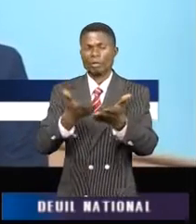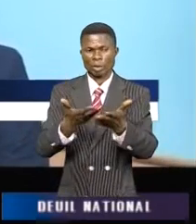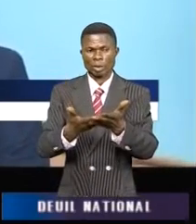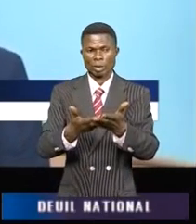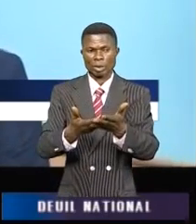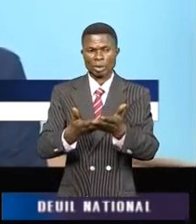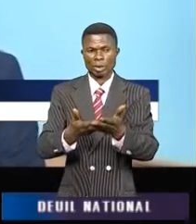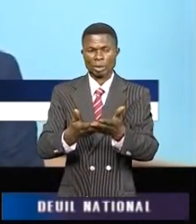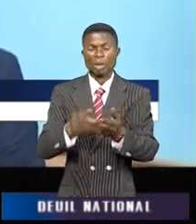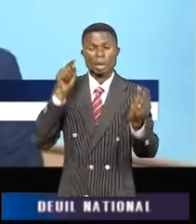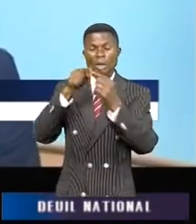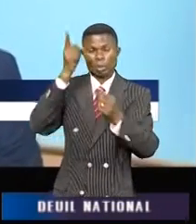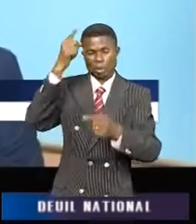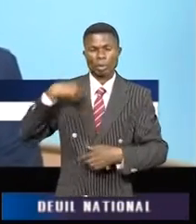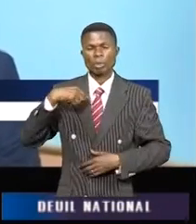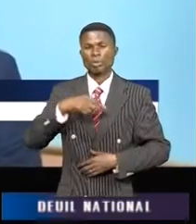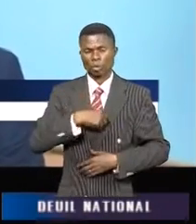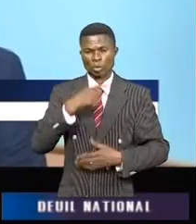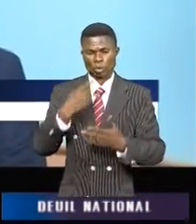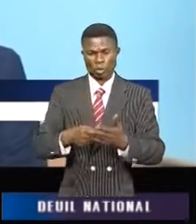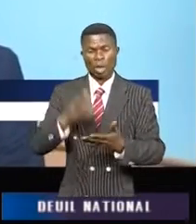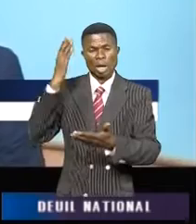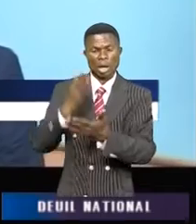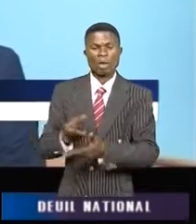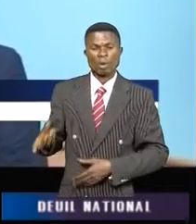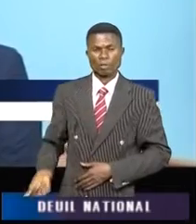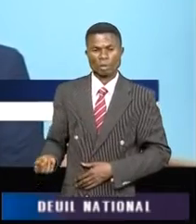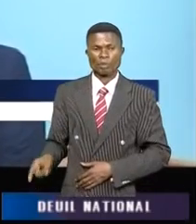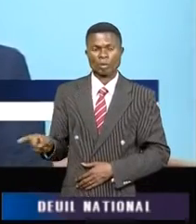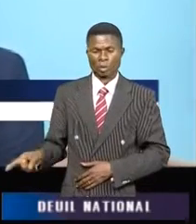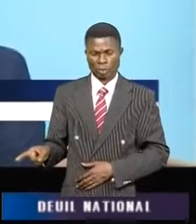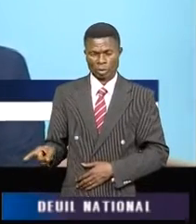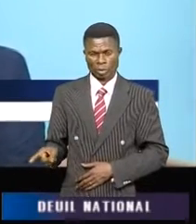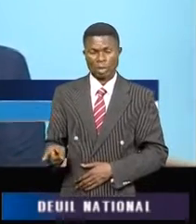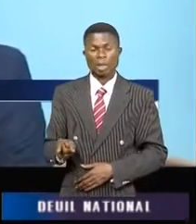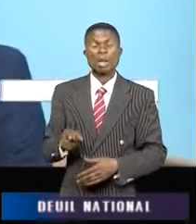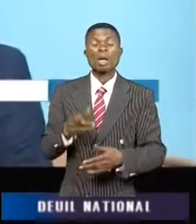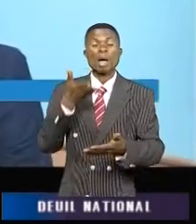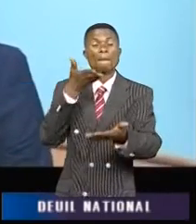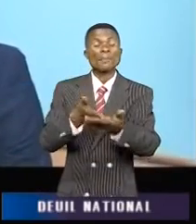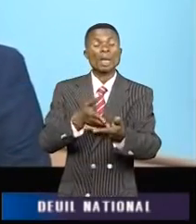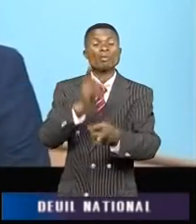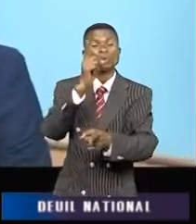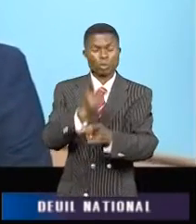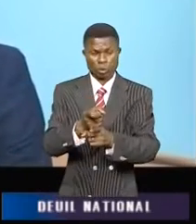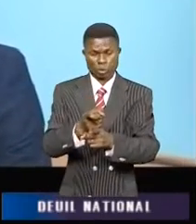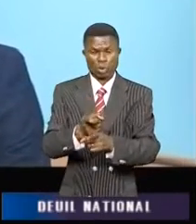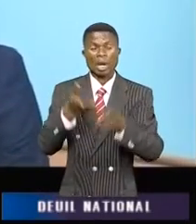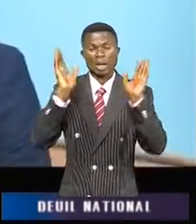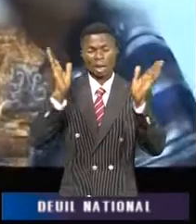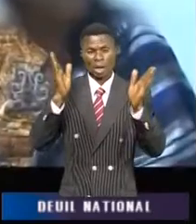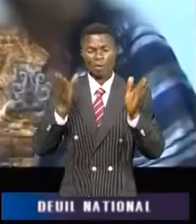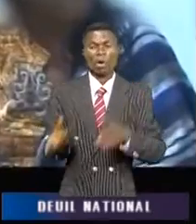l'un de nos objectifs, c'est lutter contre le coulage. Et là, c'est un cas flagrant de